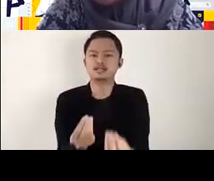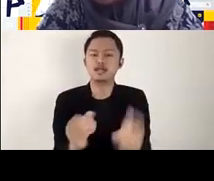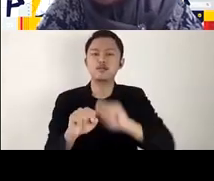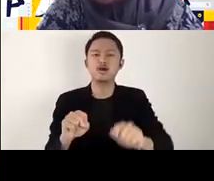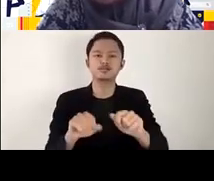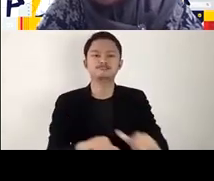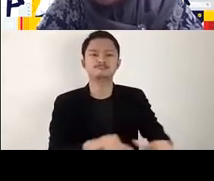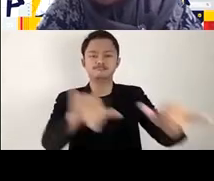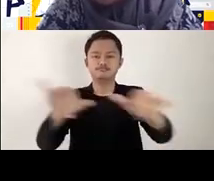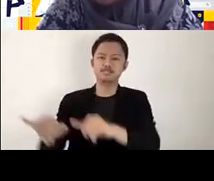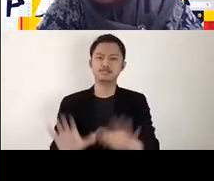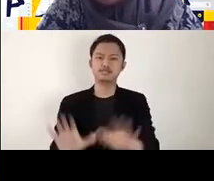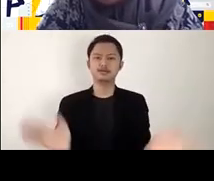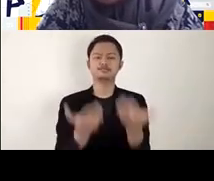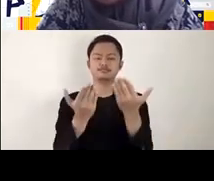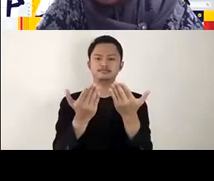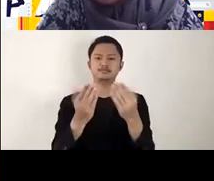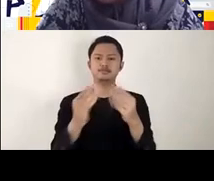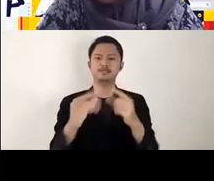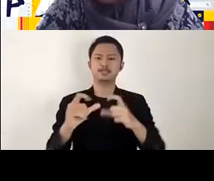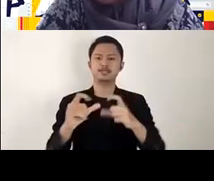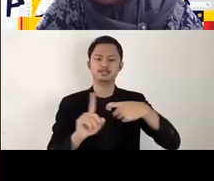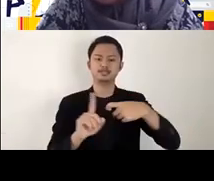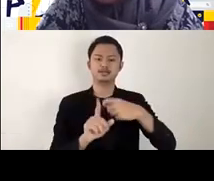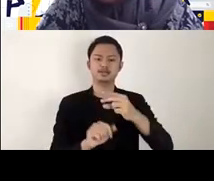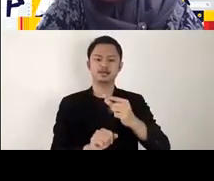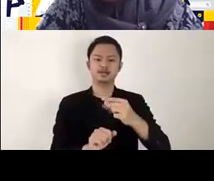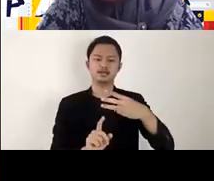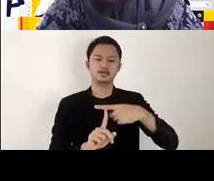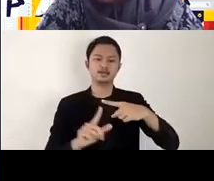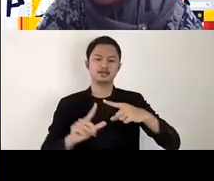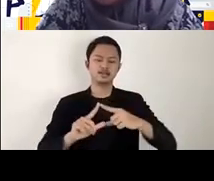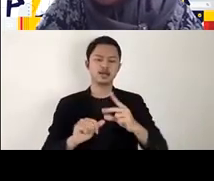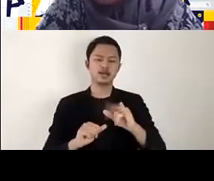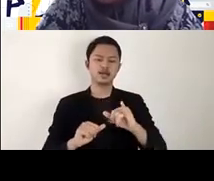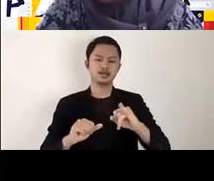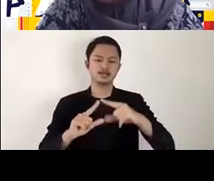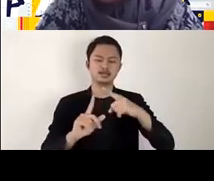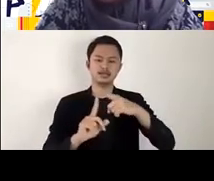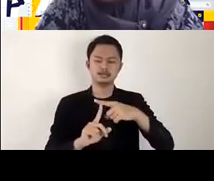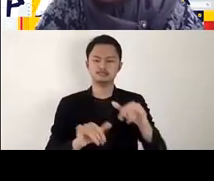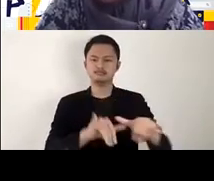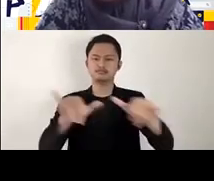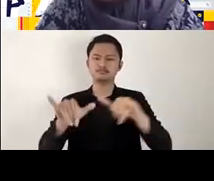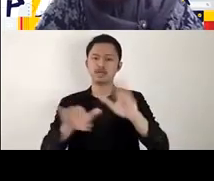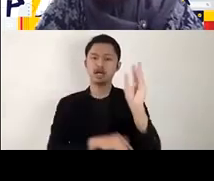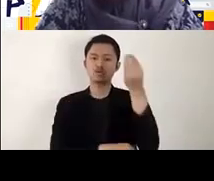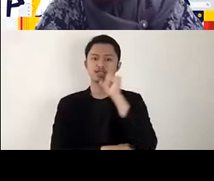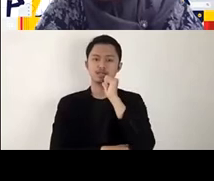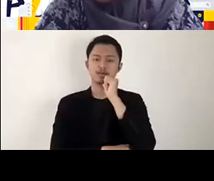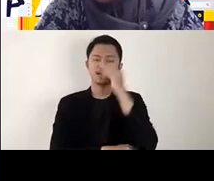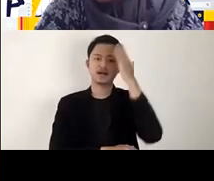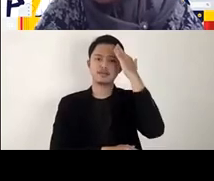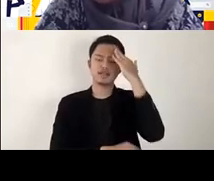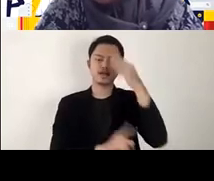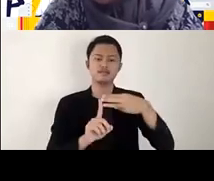dan warna sekretariat bersama ini dipimpin dan diketuai oleh Kepala BNPT anggota